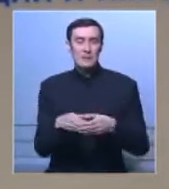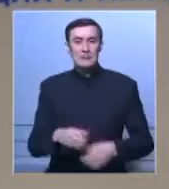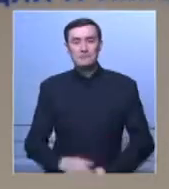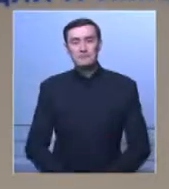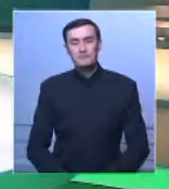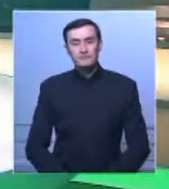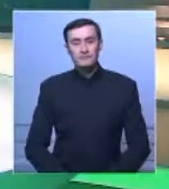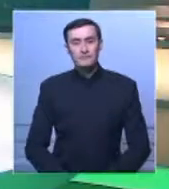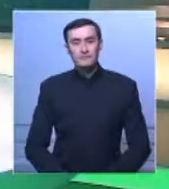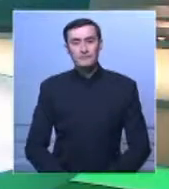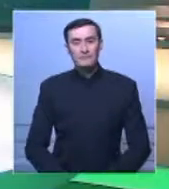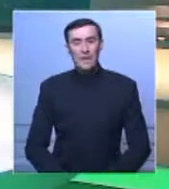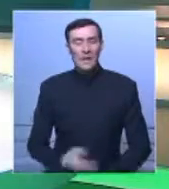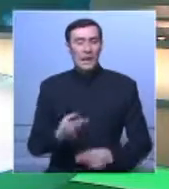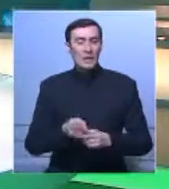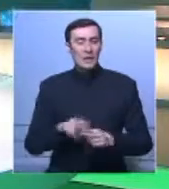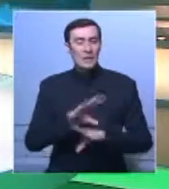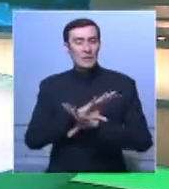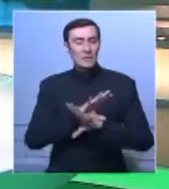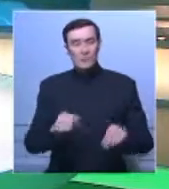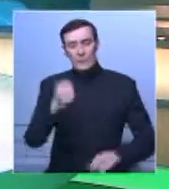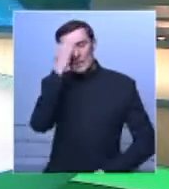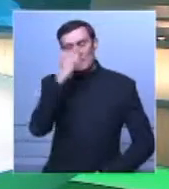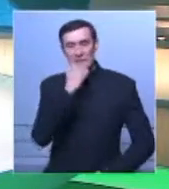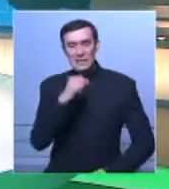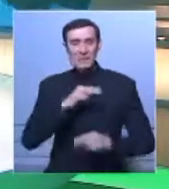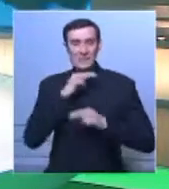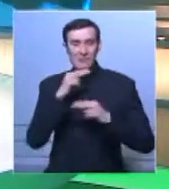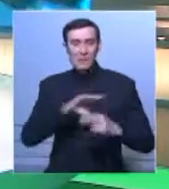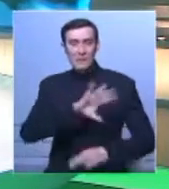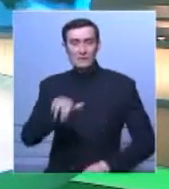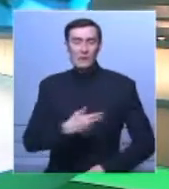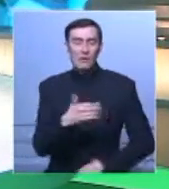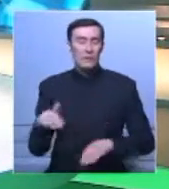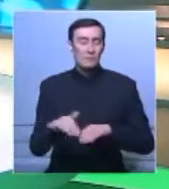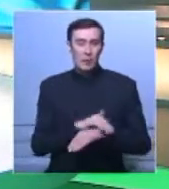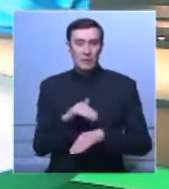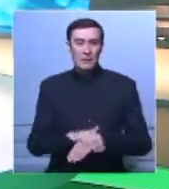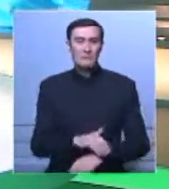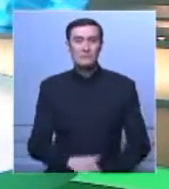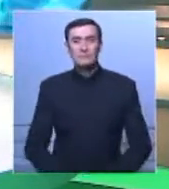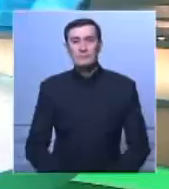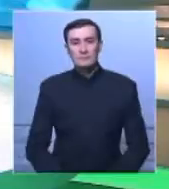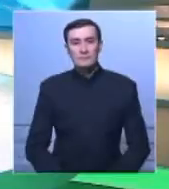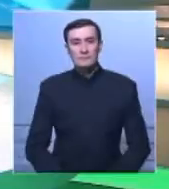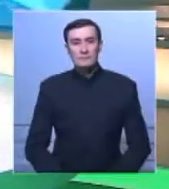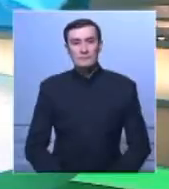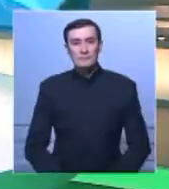Это все события к этой минуте. До встречи на канале 24KZ.